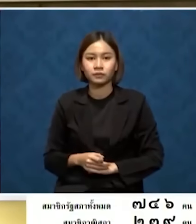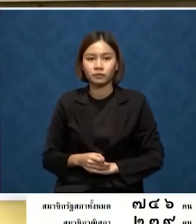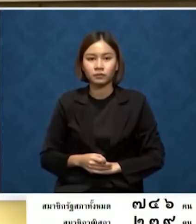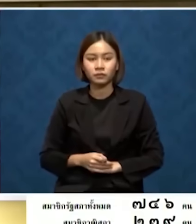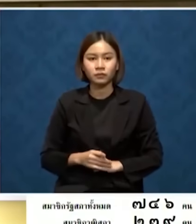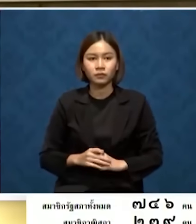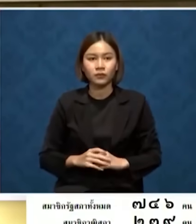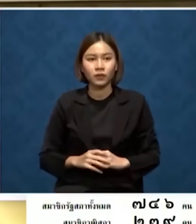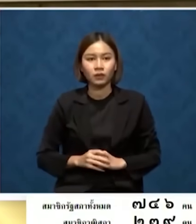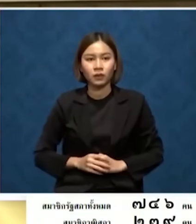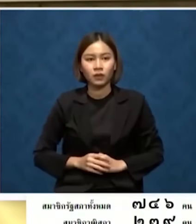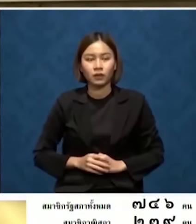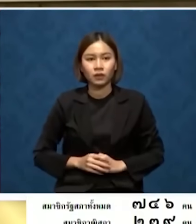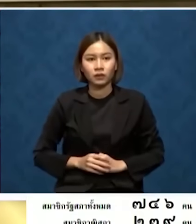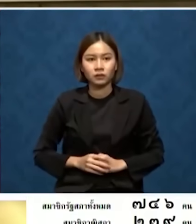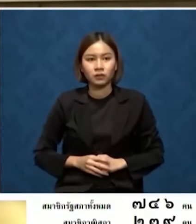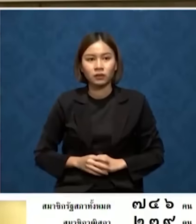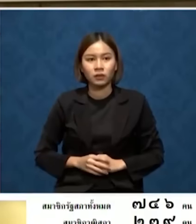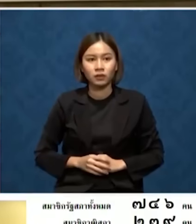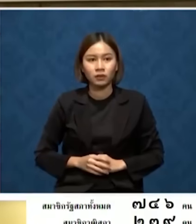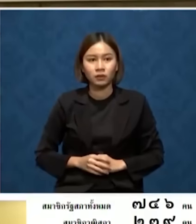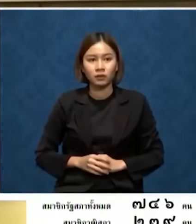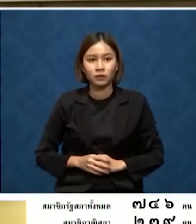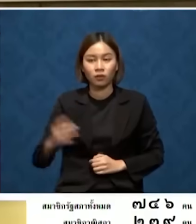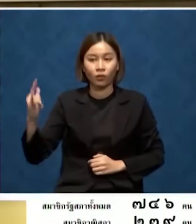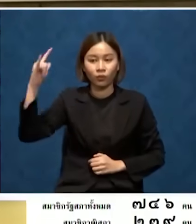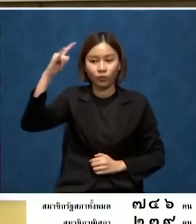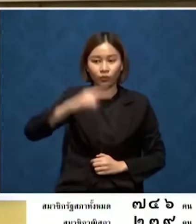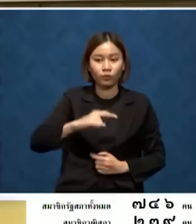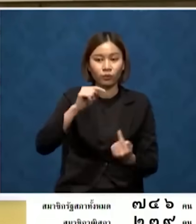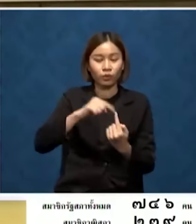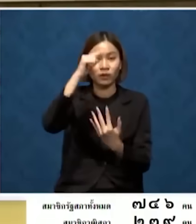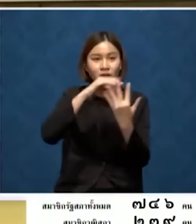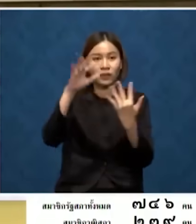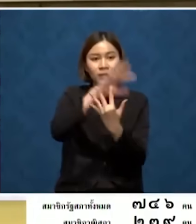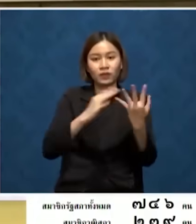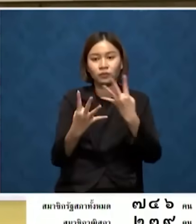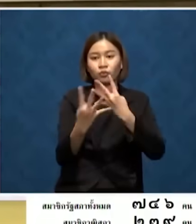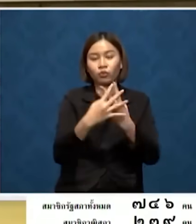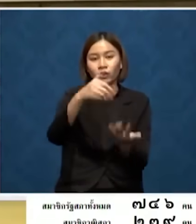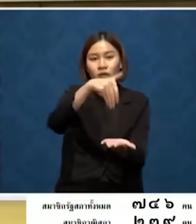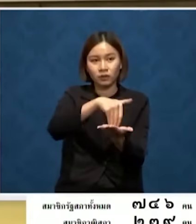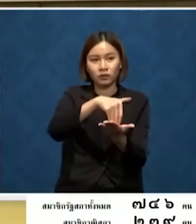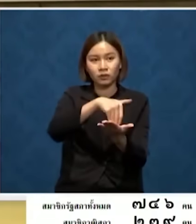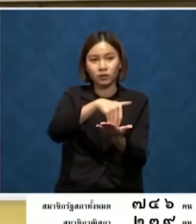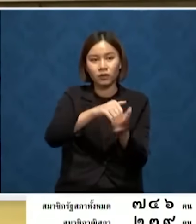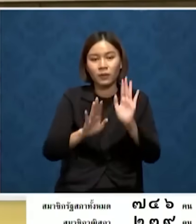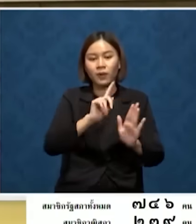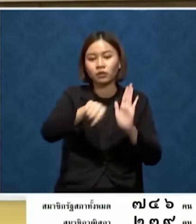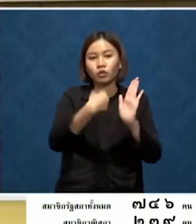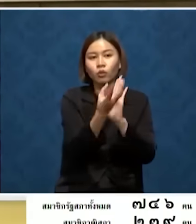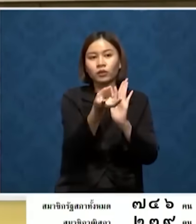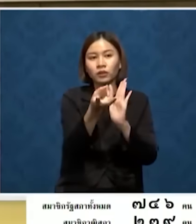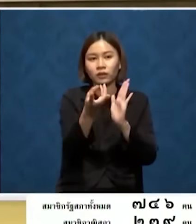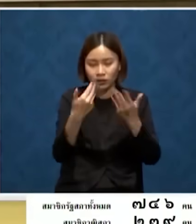ทศและเกิดเหตุที่ไม่มีใครคาดคิดขึ้นเล่นอะไรก็เล่นได้มันสนุกแต่